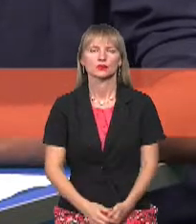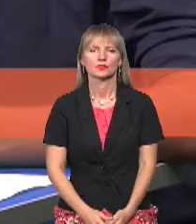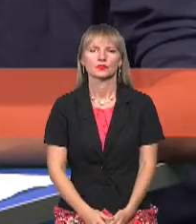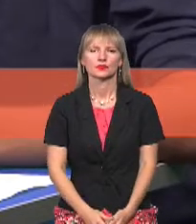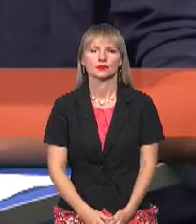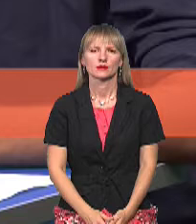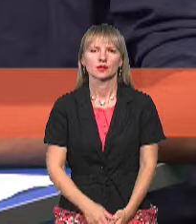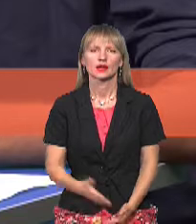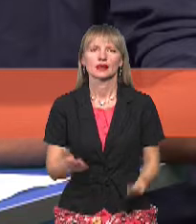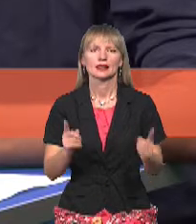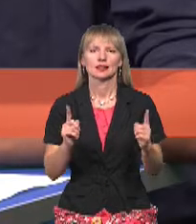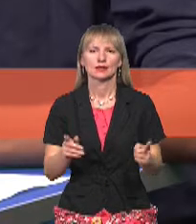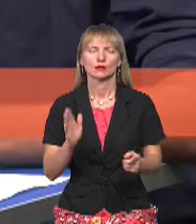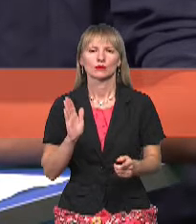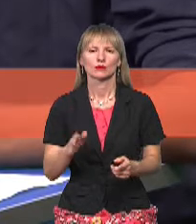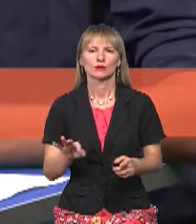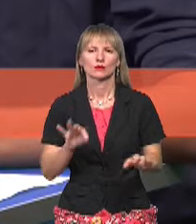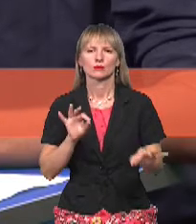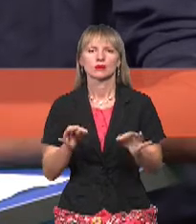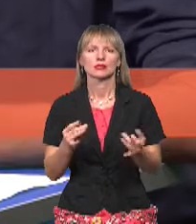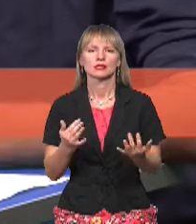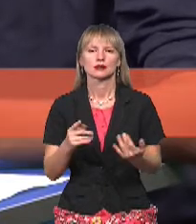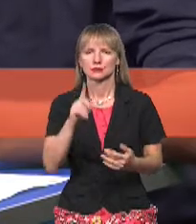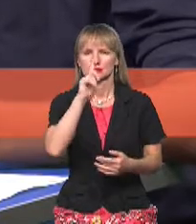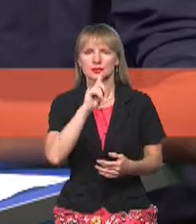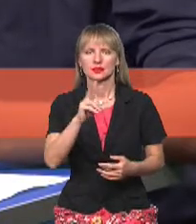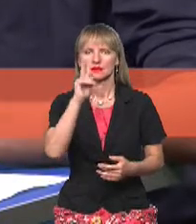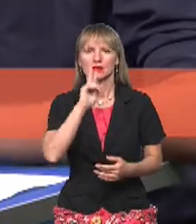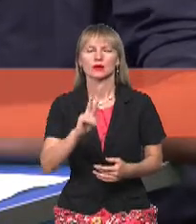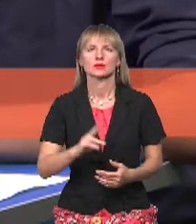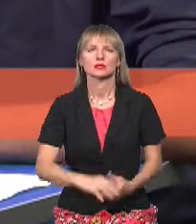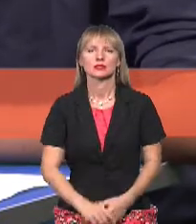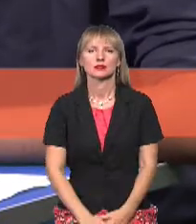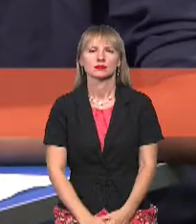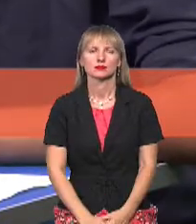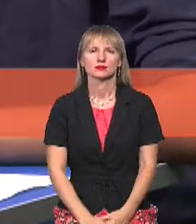приблизно в який термін буде відбуватися набір? Скільки на це дадуть? Місяць, два місяці?